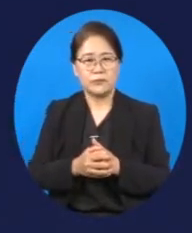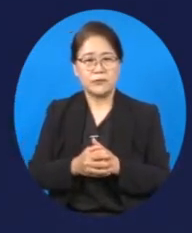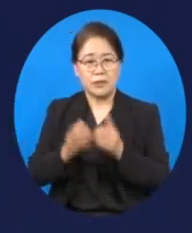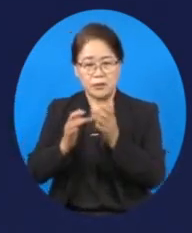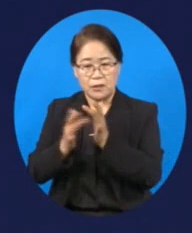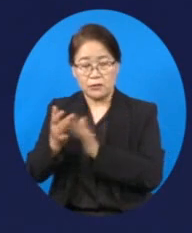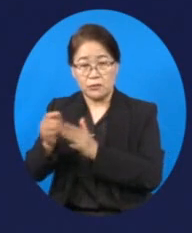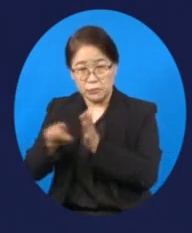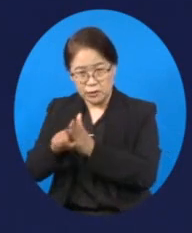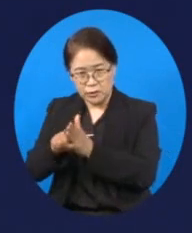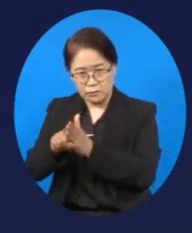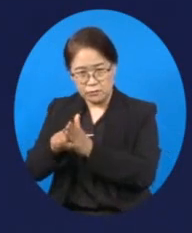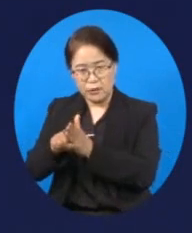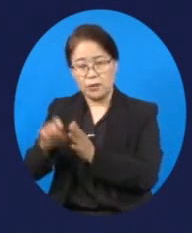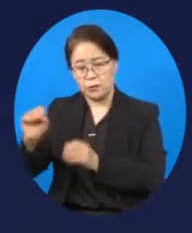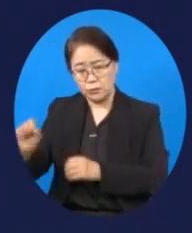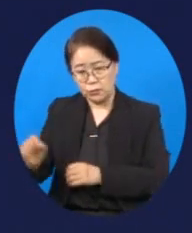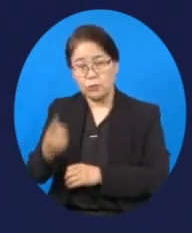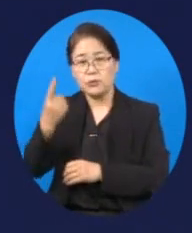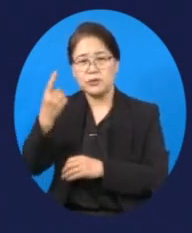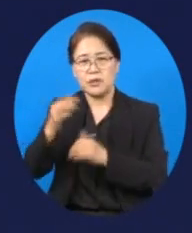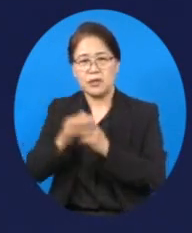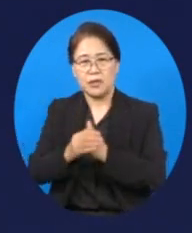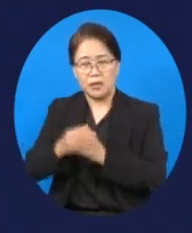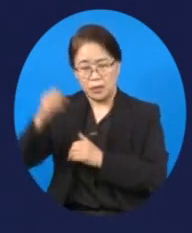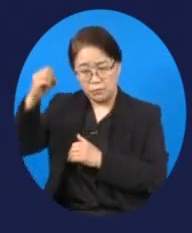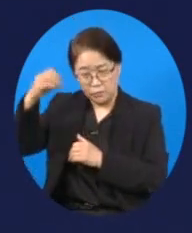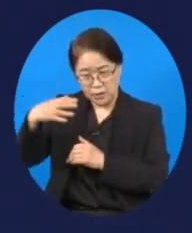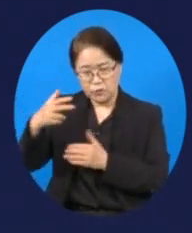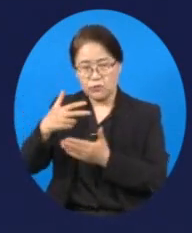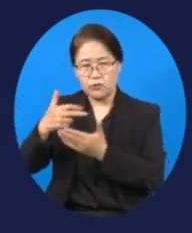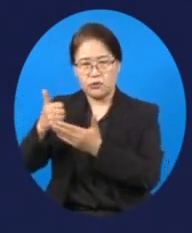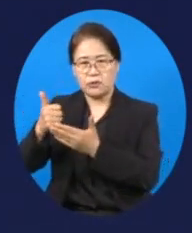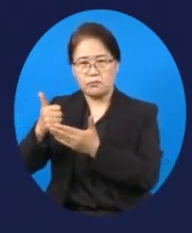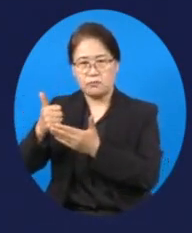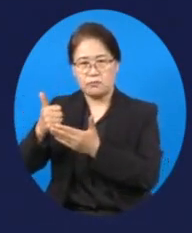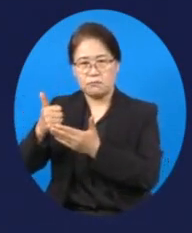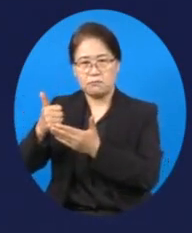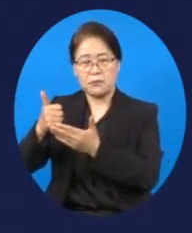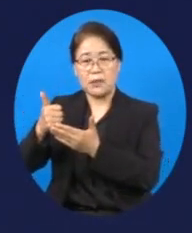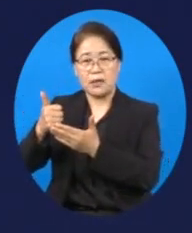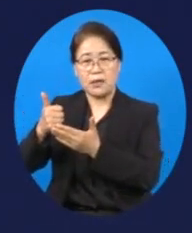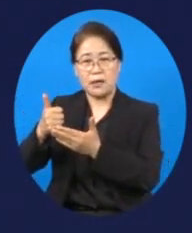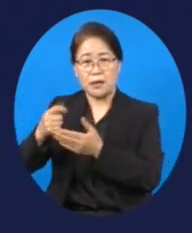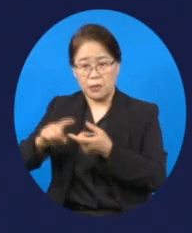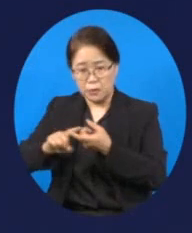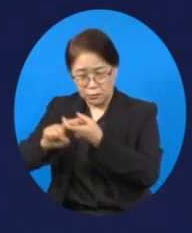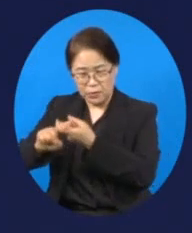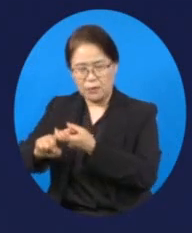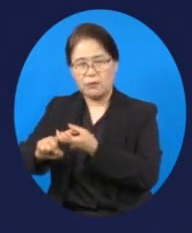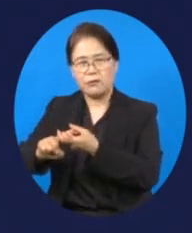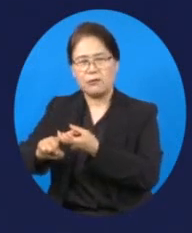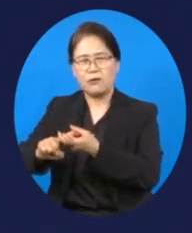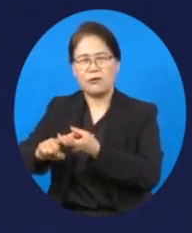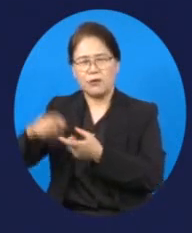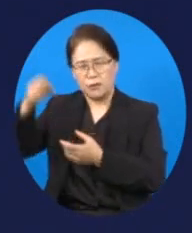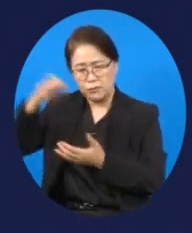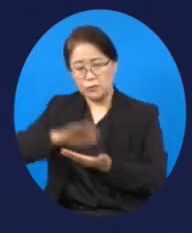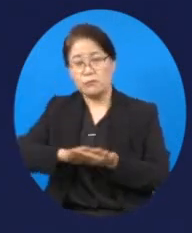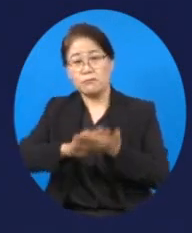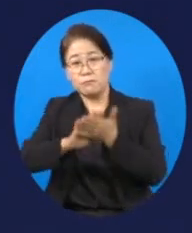예수를 믿음으로 빛 되신 주님과 연합된 사람들은요 내가 뭐 힘을 쓰고 노력하지